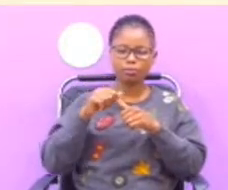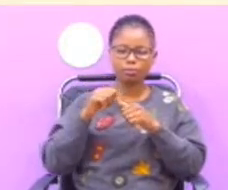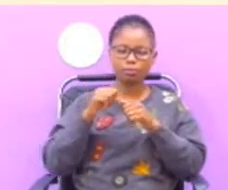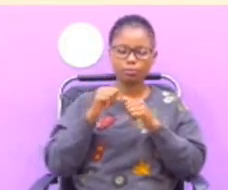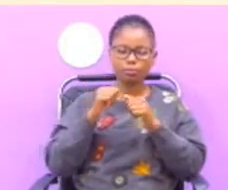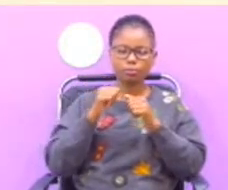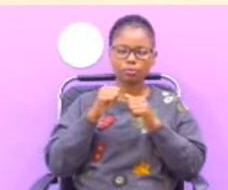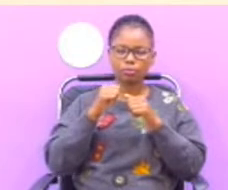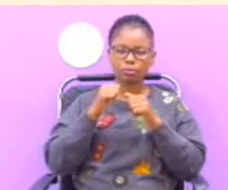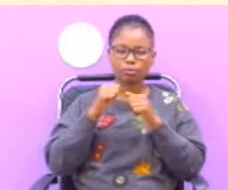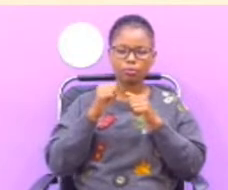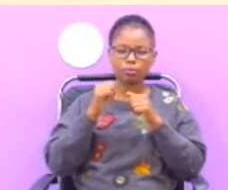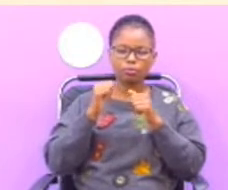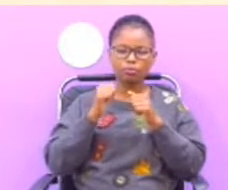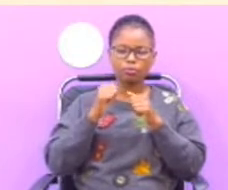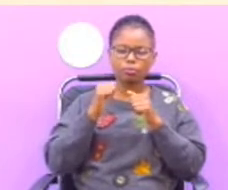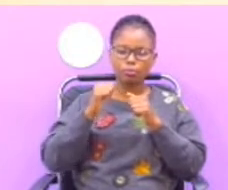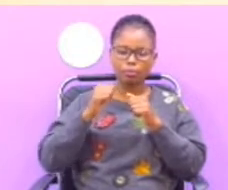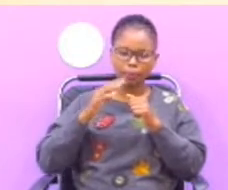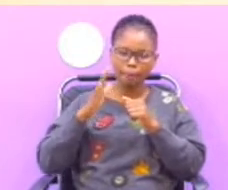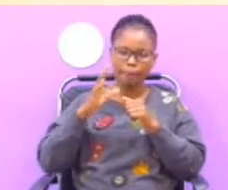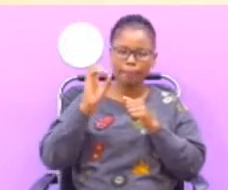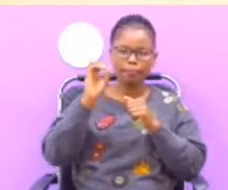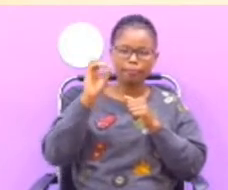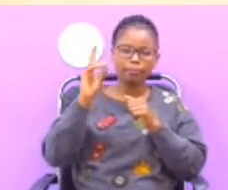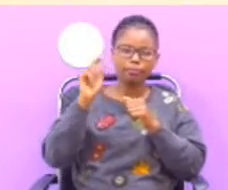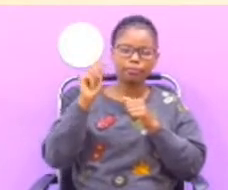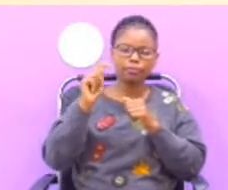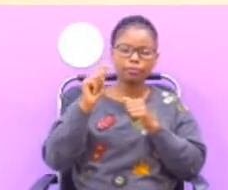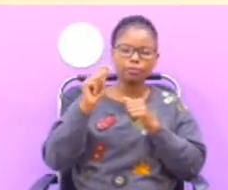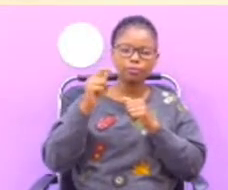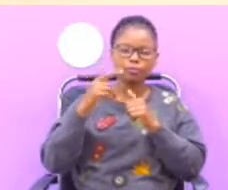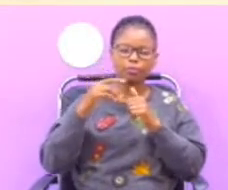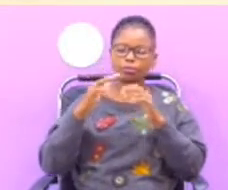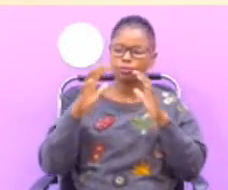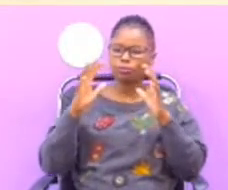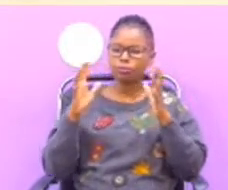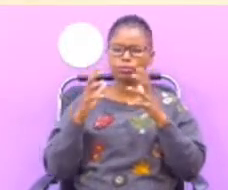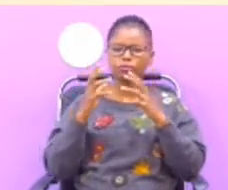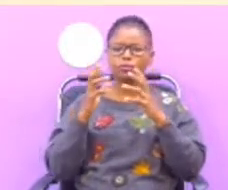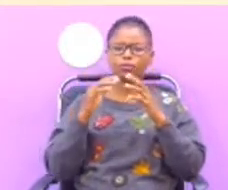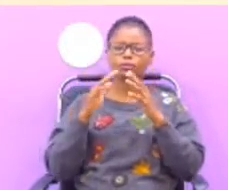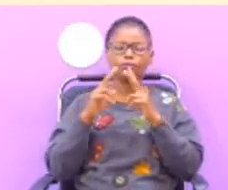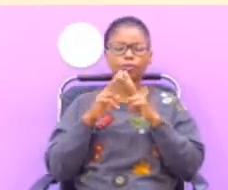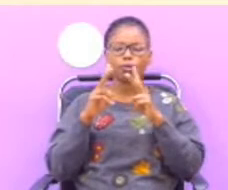icio ciagora mũno na nĩ mũciũĩ no ndingĩhota gũtarĩria